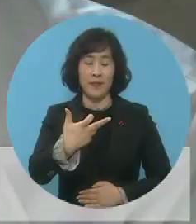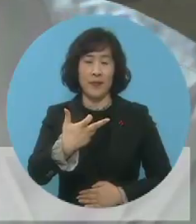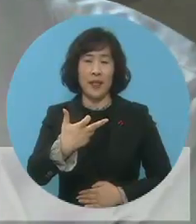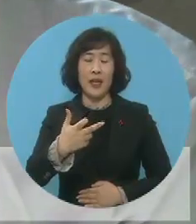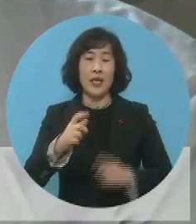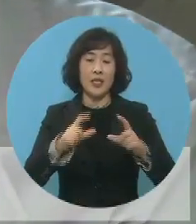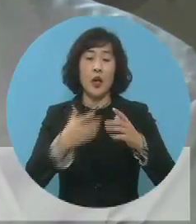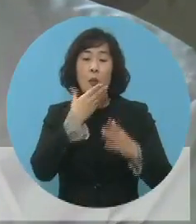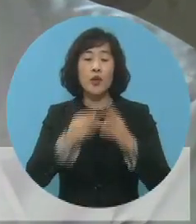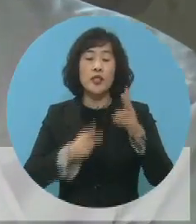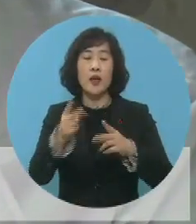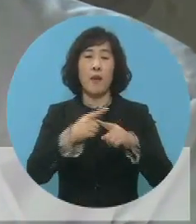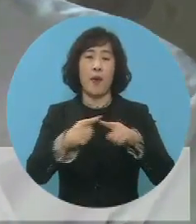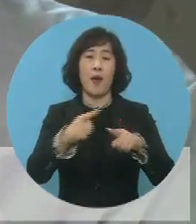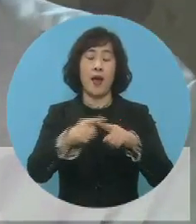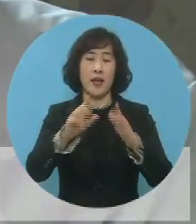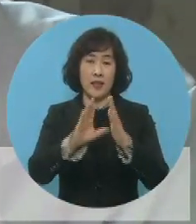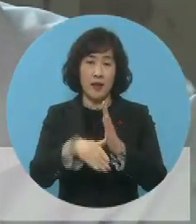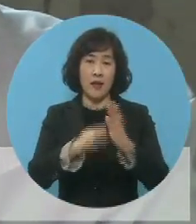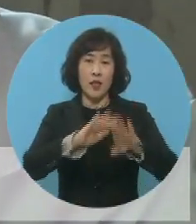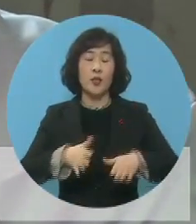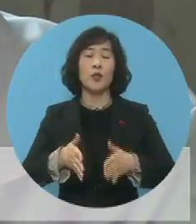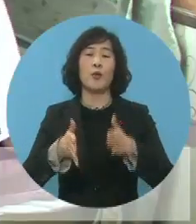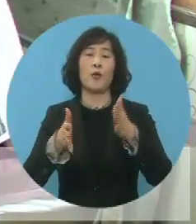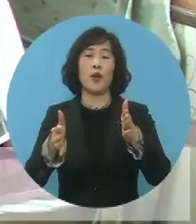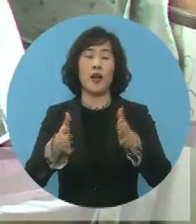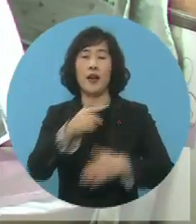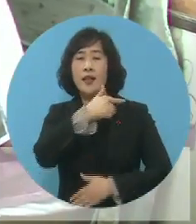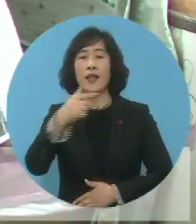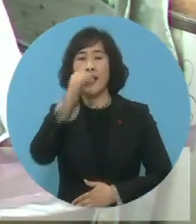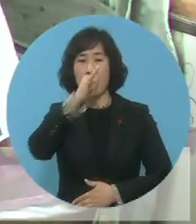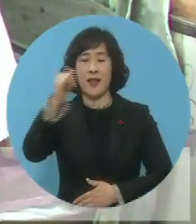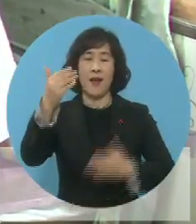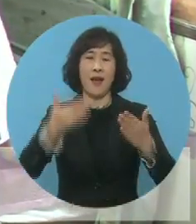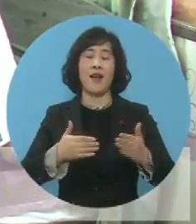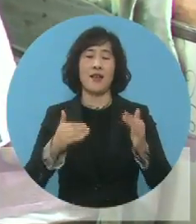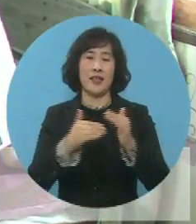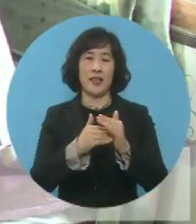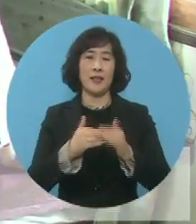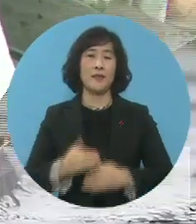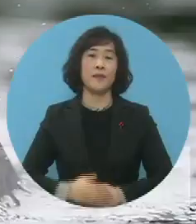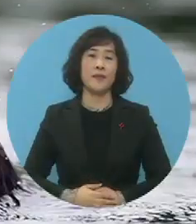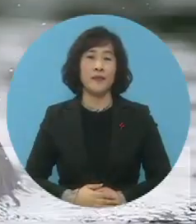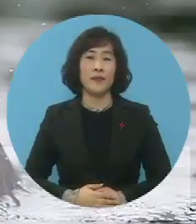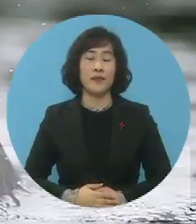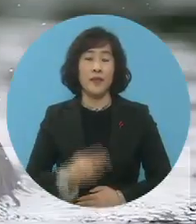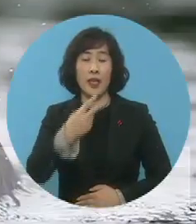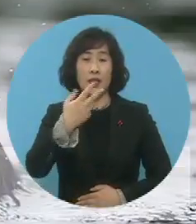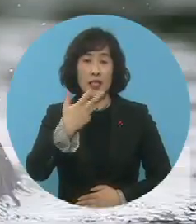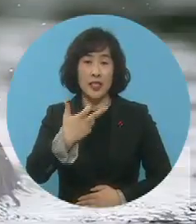보건복지부의 2017년도 지역복지사업평가에서 전라남도가 대상을 받았습니다.